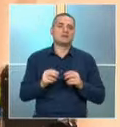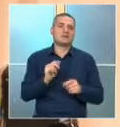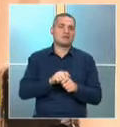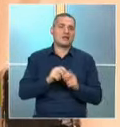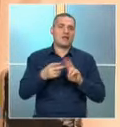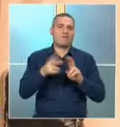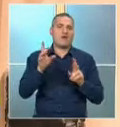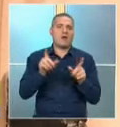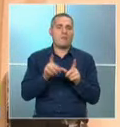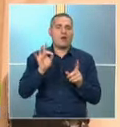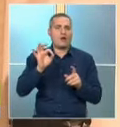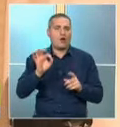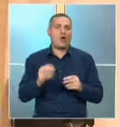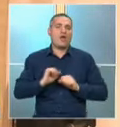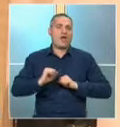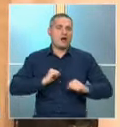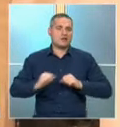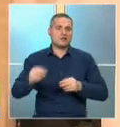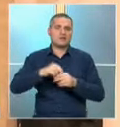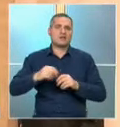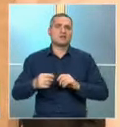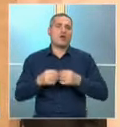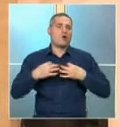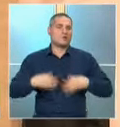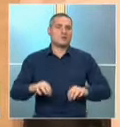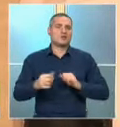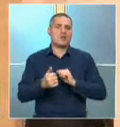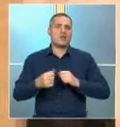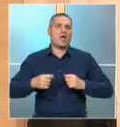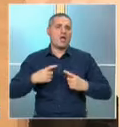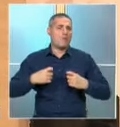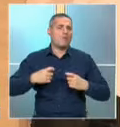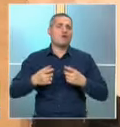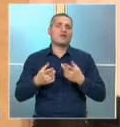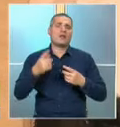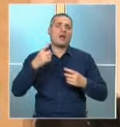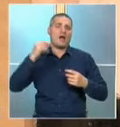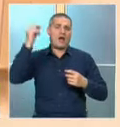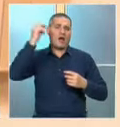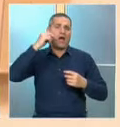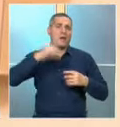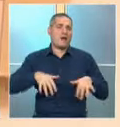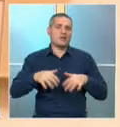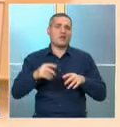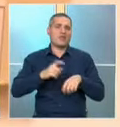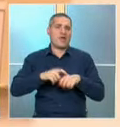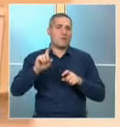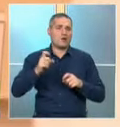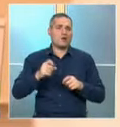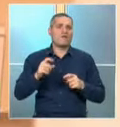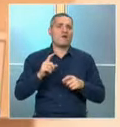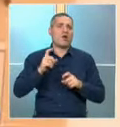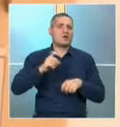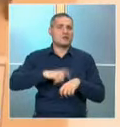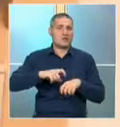на ВМРО и активни участници в освободителните борби на българите от Македония. Даме Гроев, Гоце Делчев, Иван Караджов и много